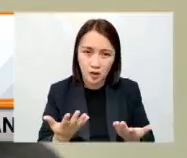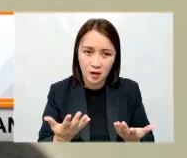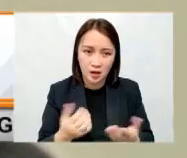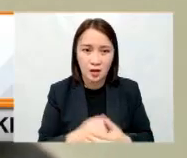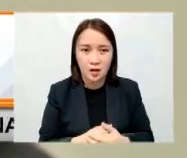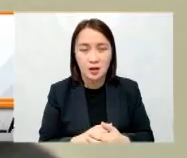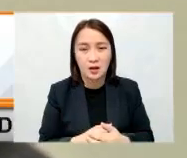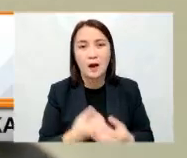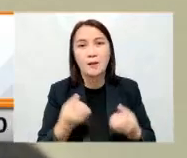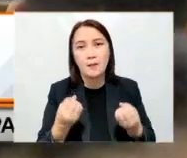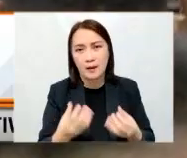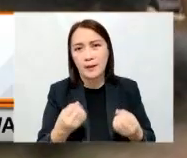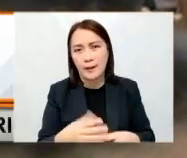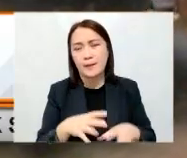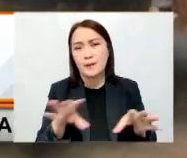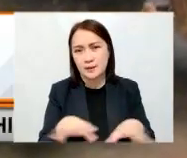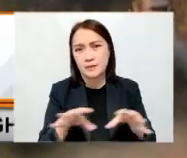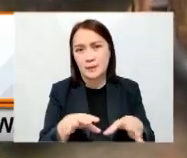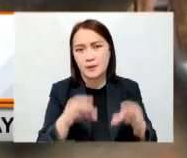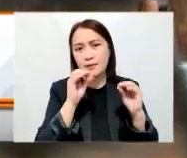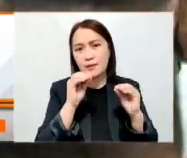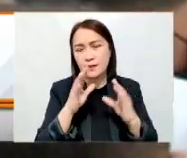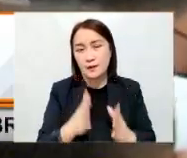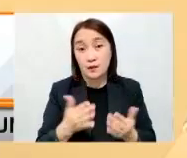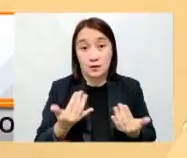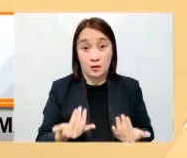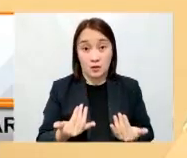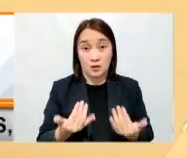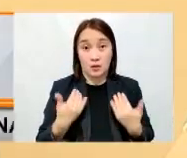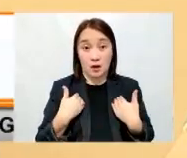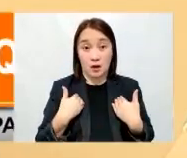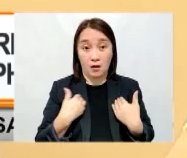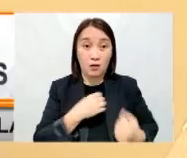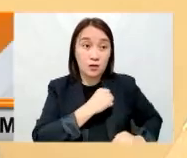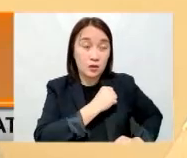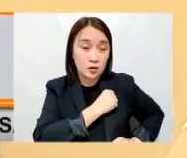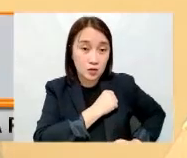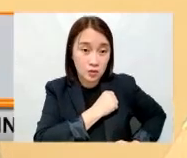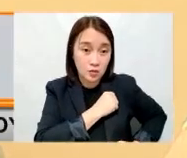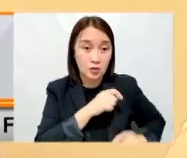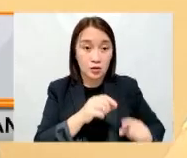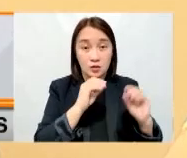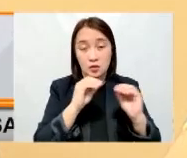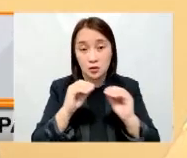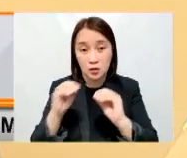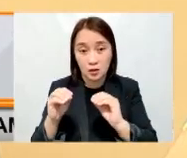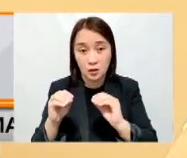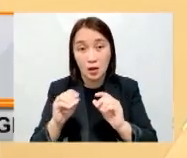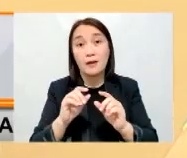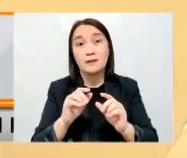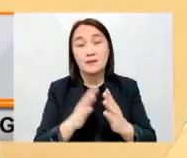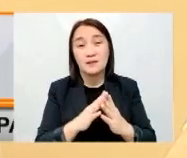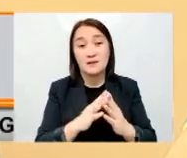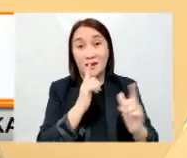natatambakan ng trabaho ang mga guro. Hanggang ngayon, may mga security guard na teacher, may mga teacher na librarian, may mga teacher na tagaluto